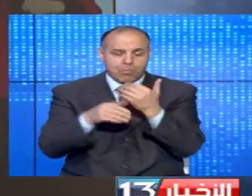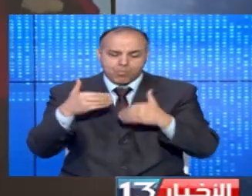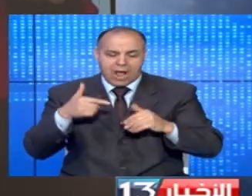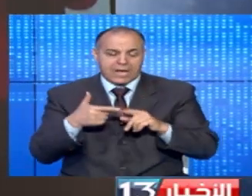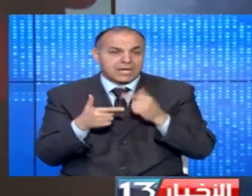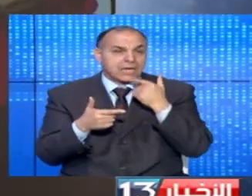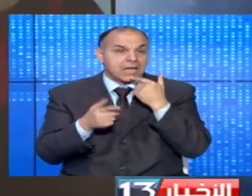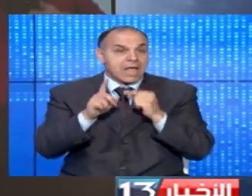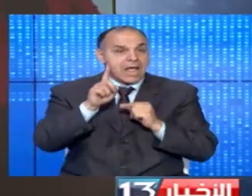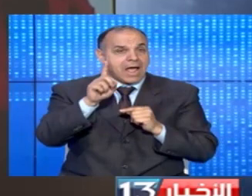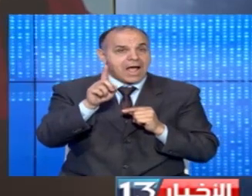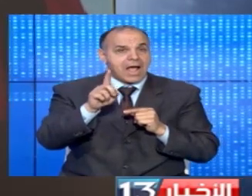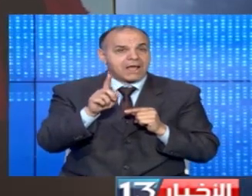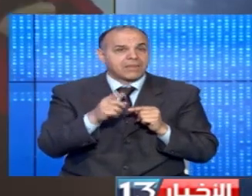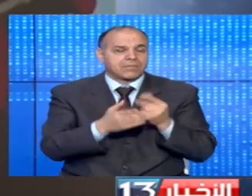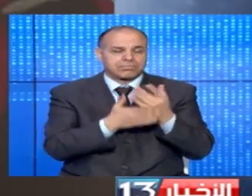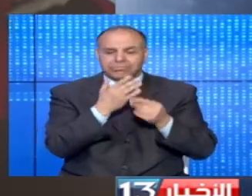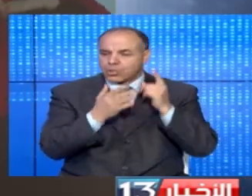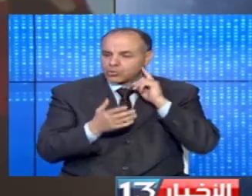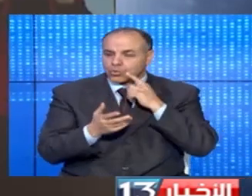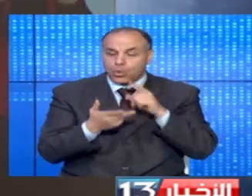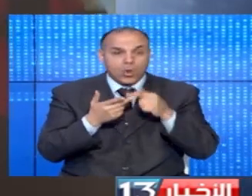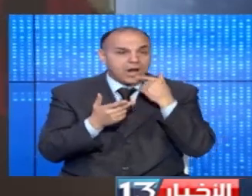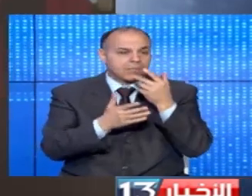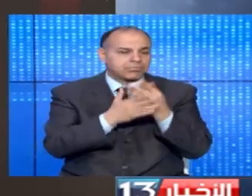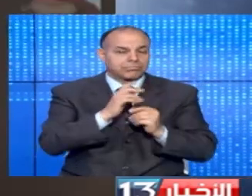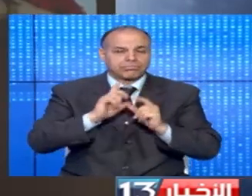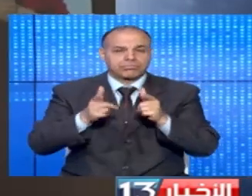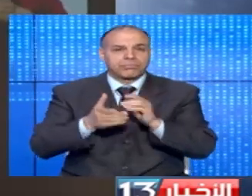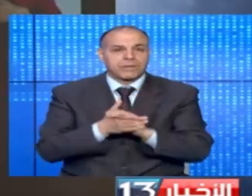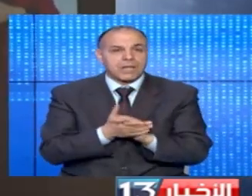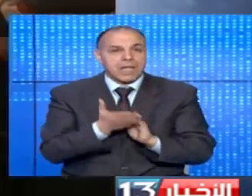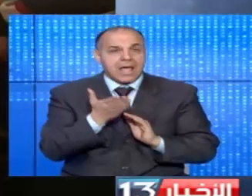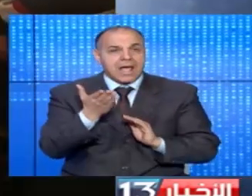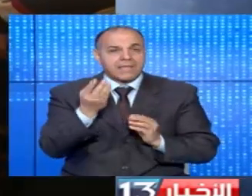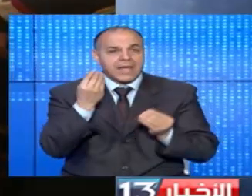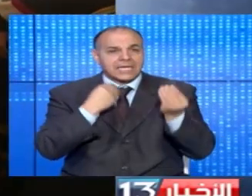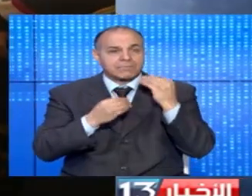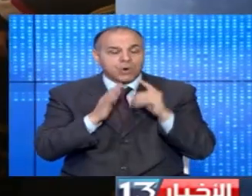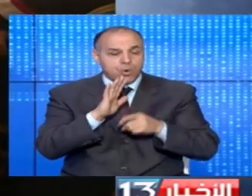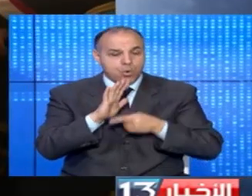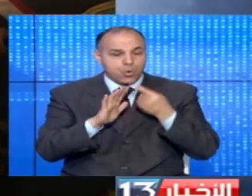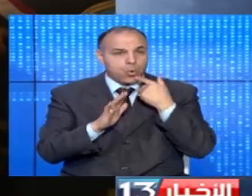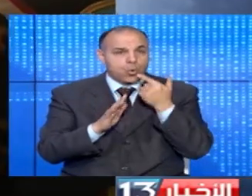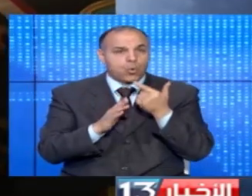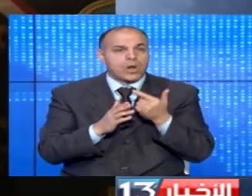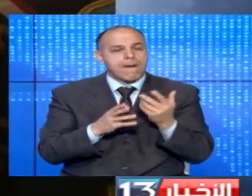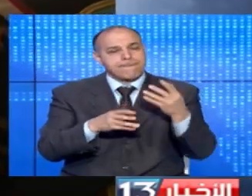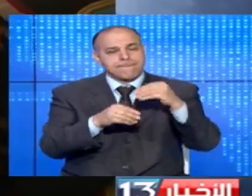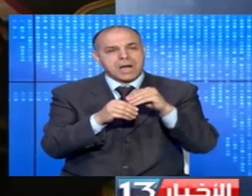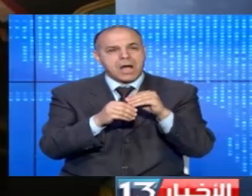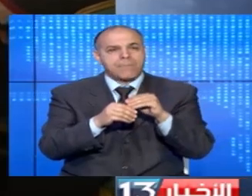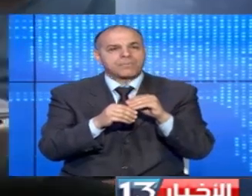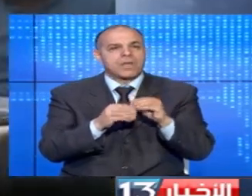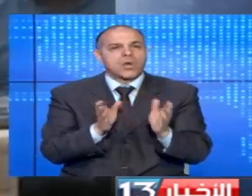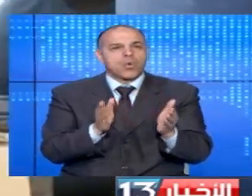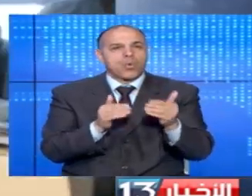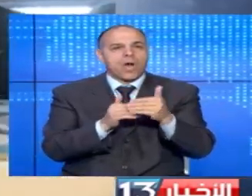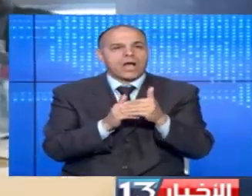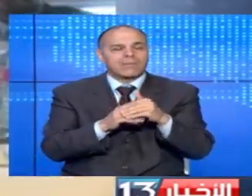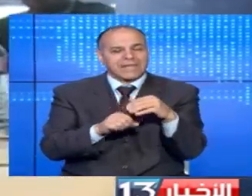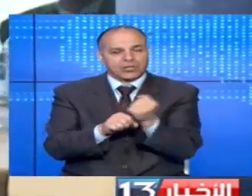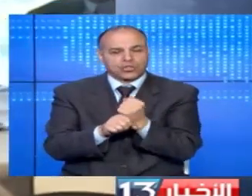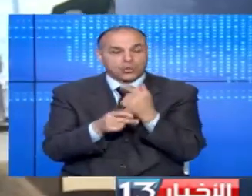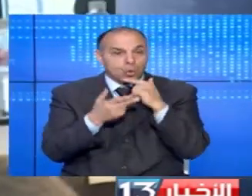خاصه منهم فاقدي السمع النفاذ اليها هي تجربه الاولى سيتم ادراجها بموقع الوكاله الوطنيه للتشغيل